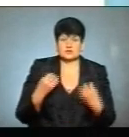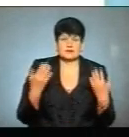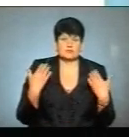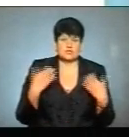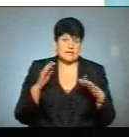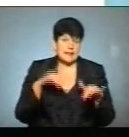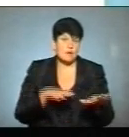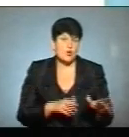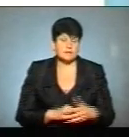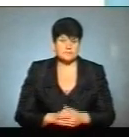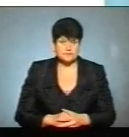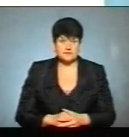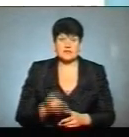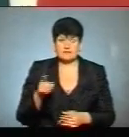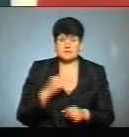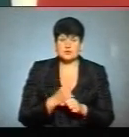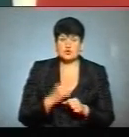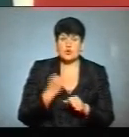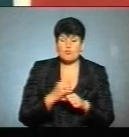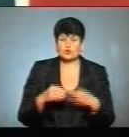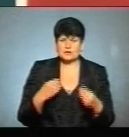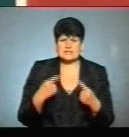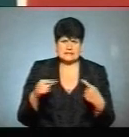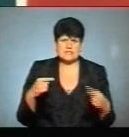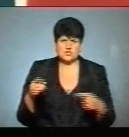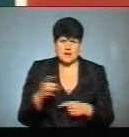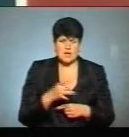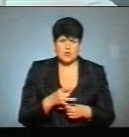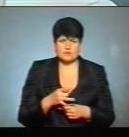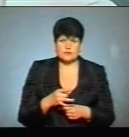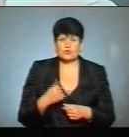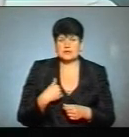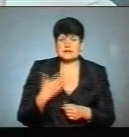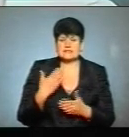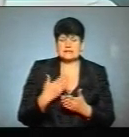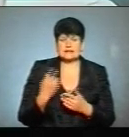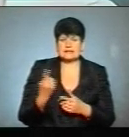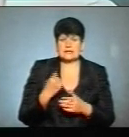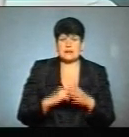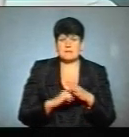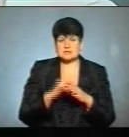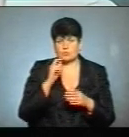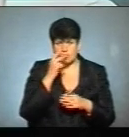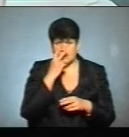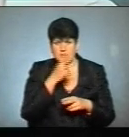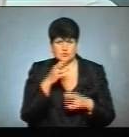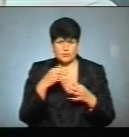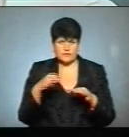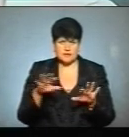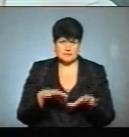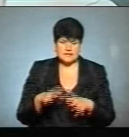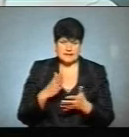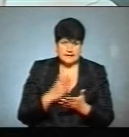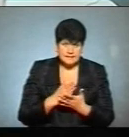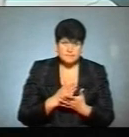на морі. Тобто ви працюєте з роботодавцями з інших регіонів? Просто у нас єдина база по Україні, ми бачимо всі вакансії, які є,